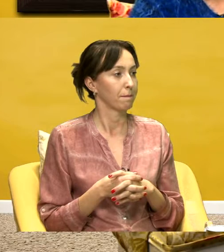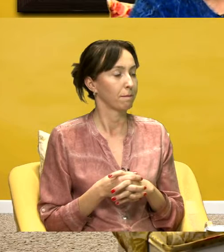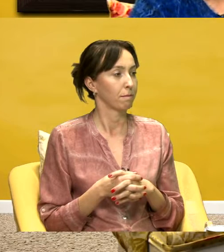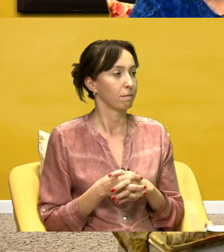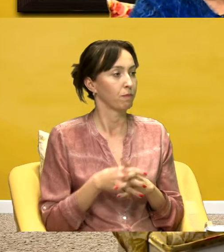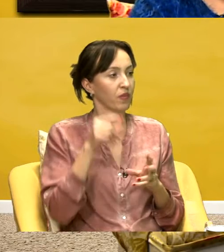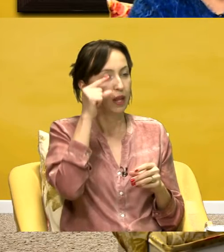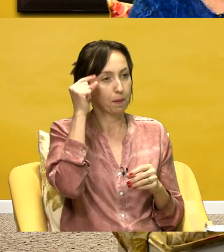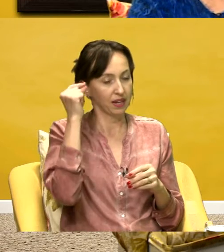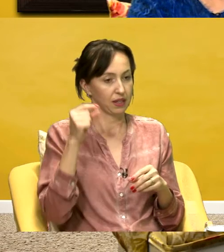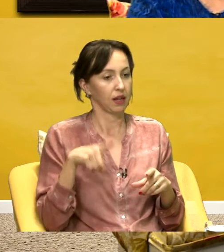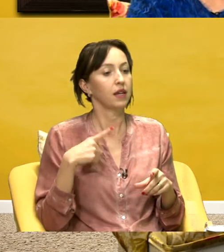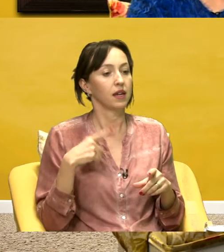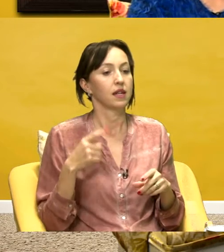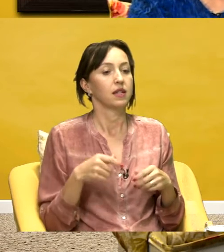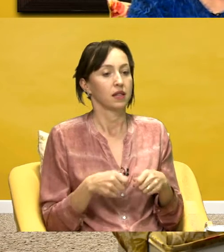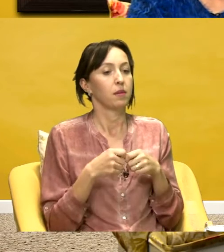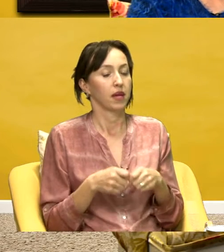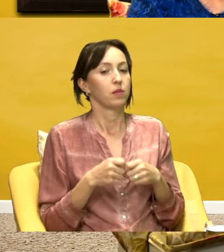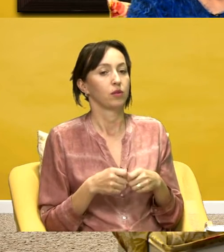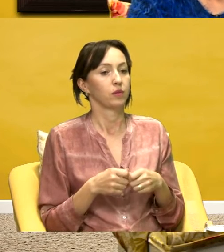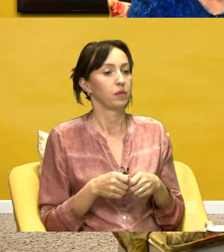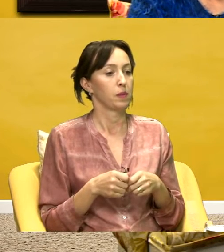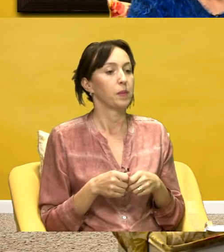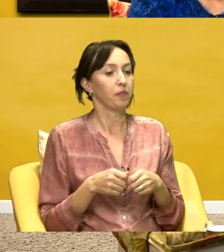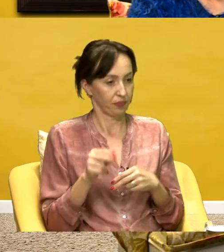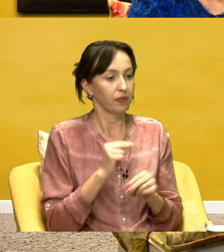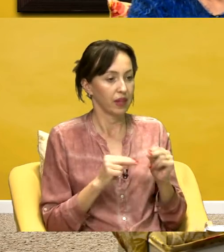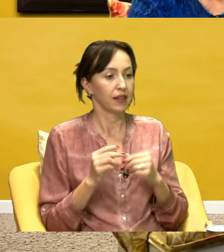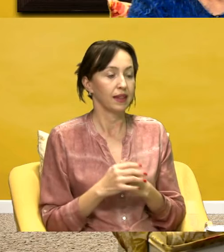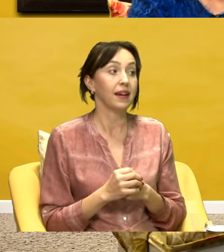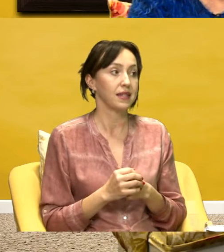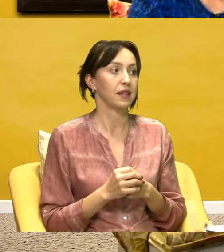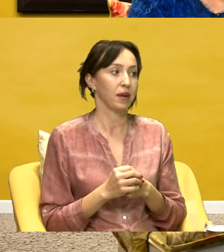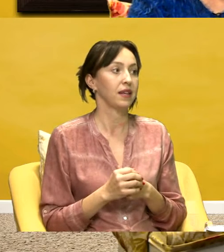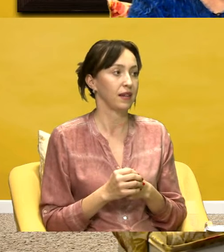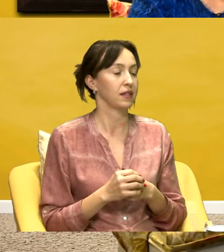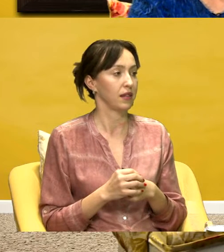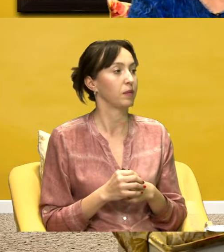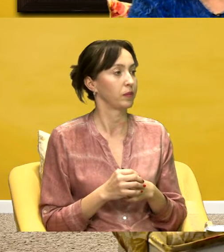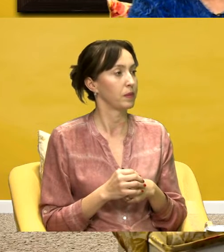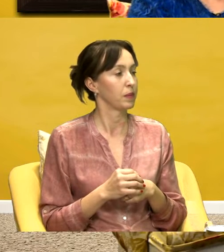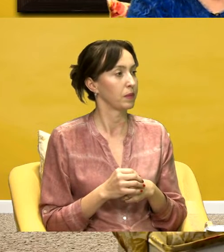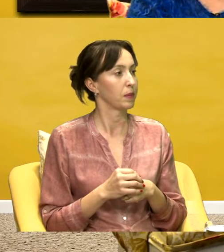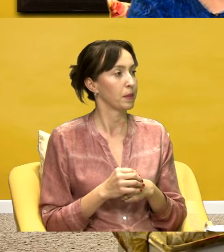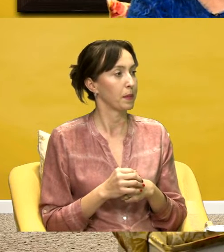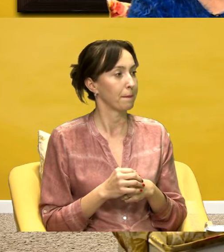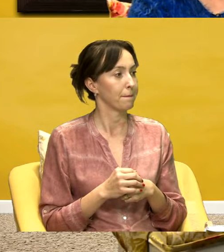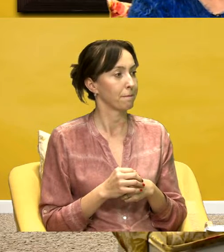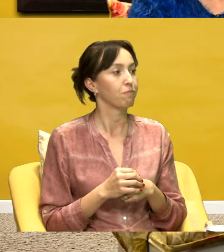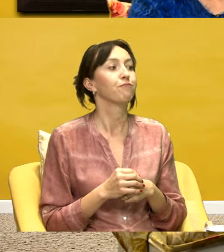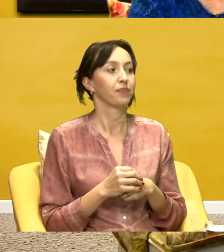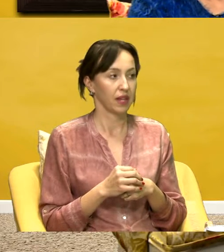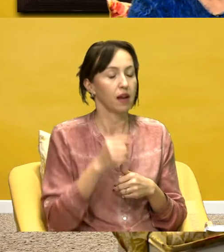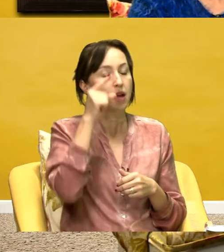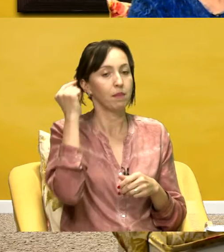Maria este unul dintre beneficiarii filialei, da? Da, este. Maria este, da. Și Maria este din Alba